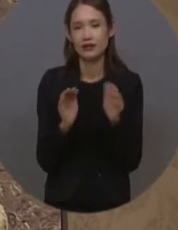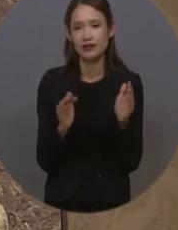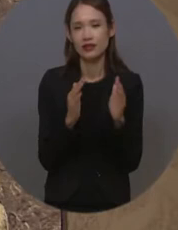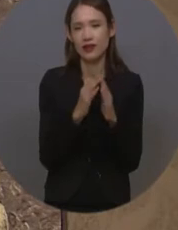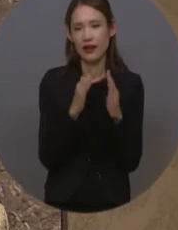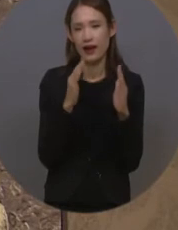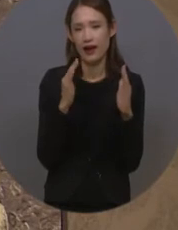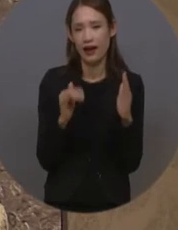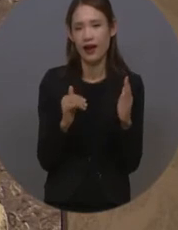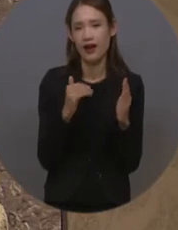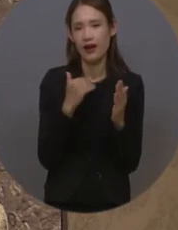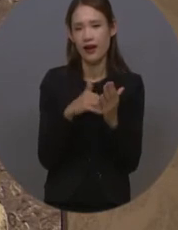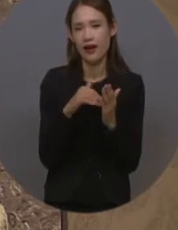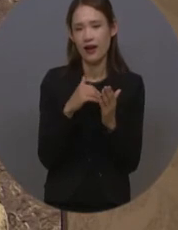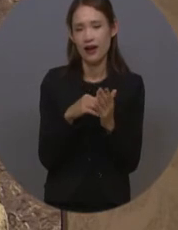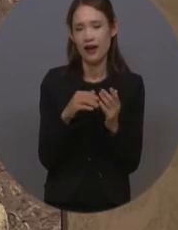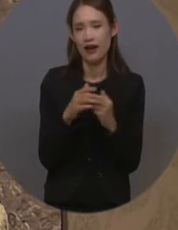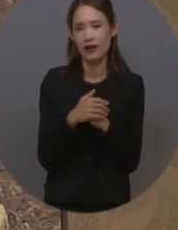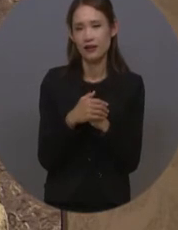저희 식구들이